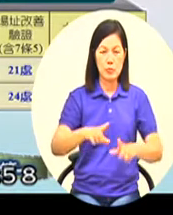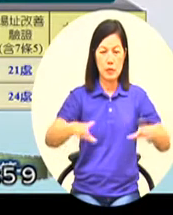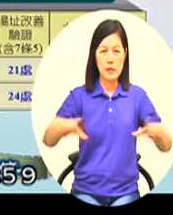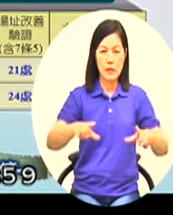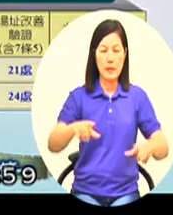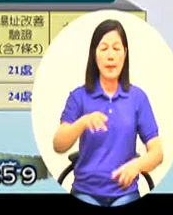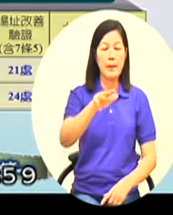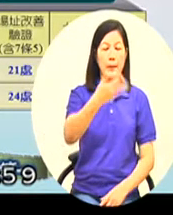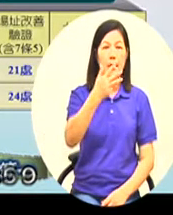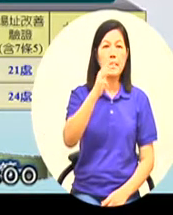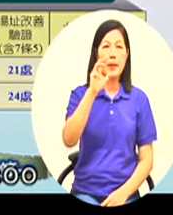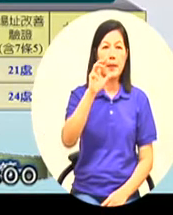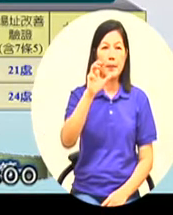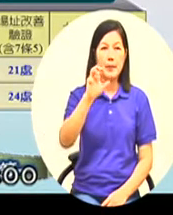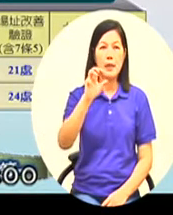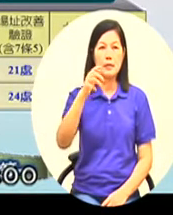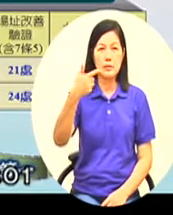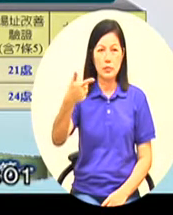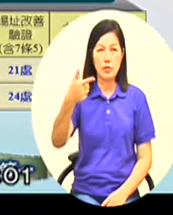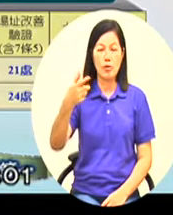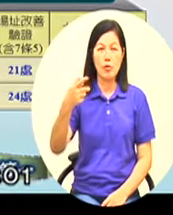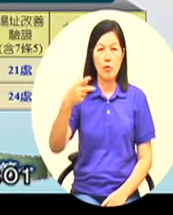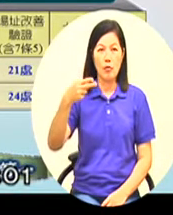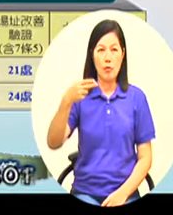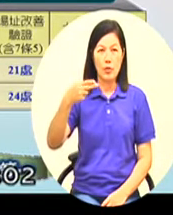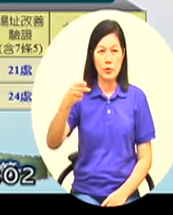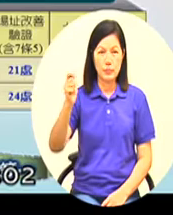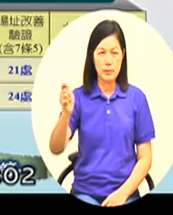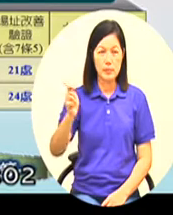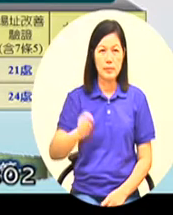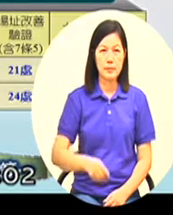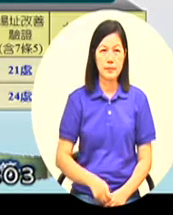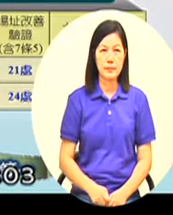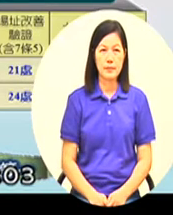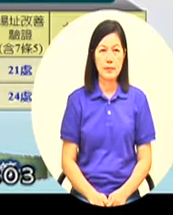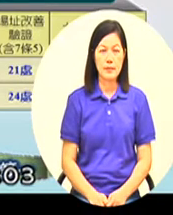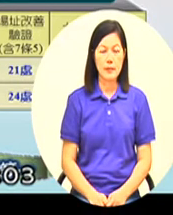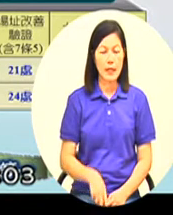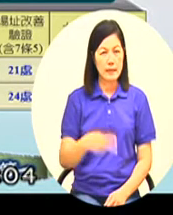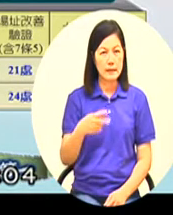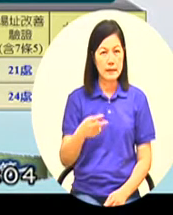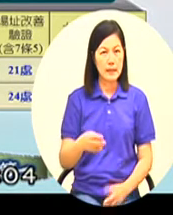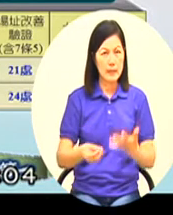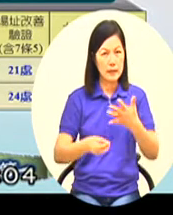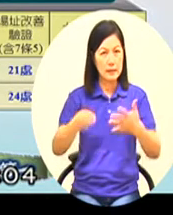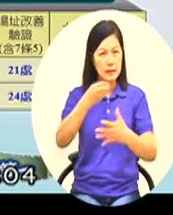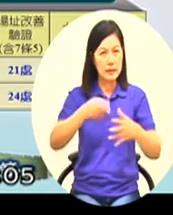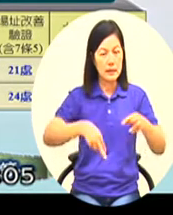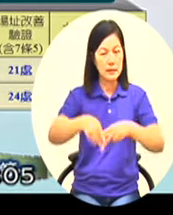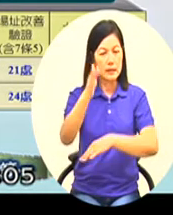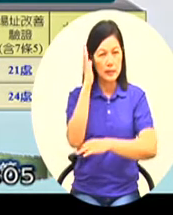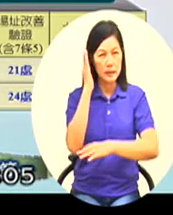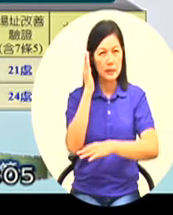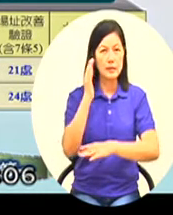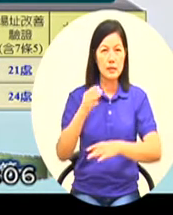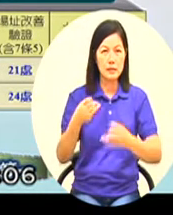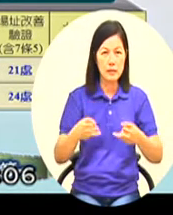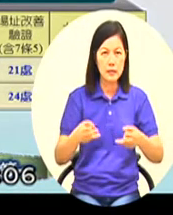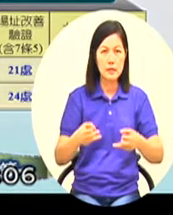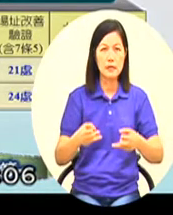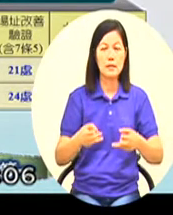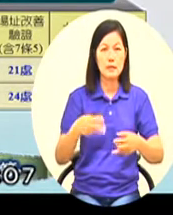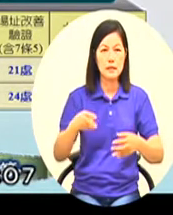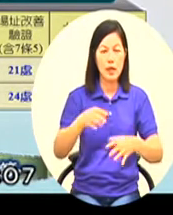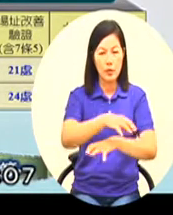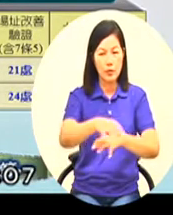886公顷，这个部分是全国最多的。那我们也透过相关的这些提升行政的效率以及环境建设等